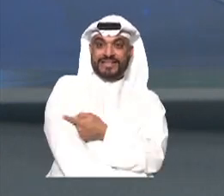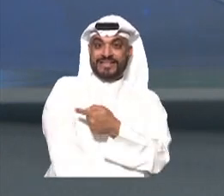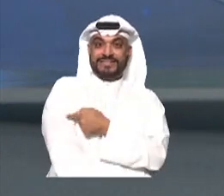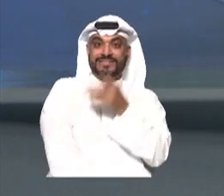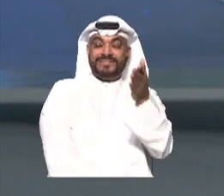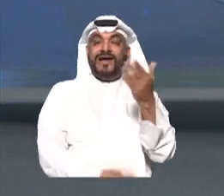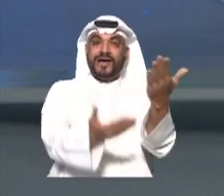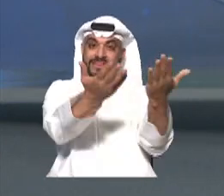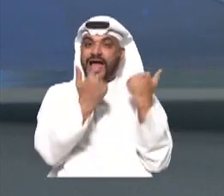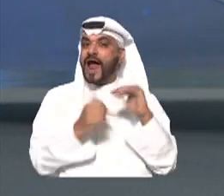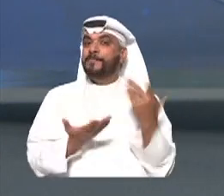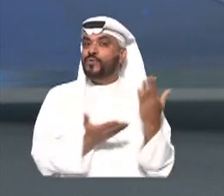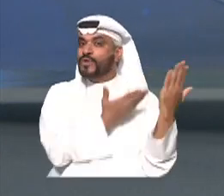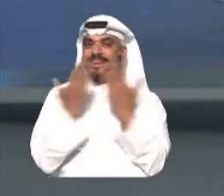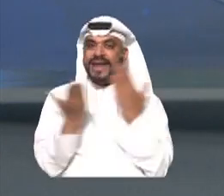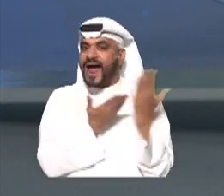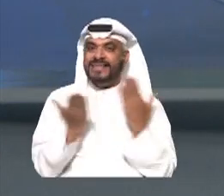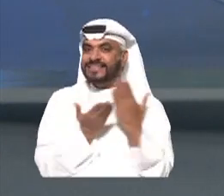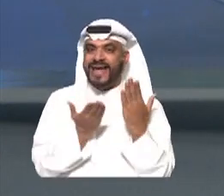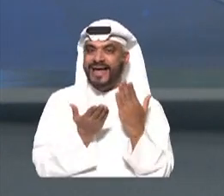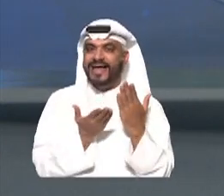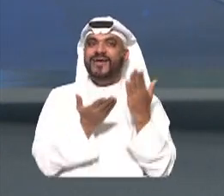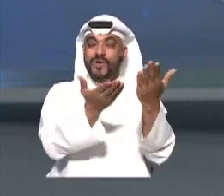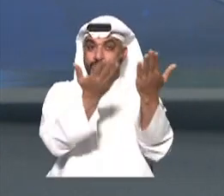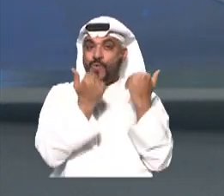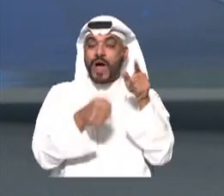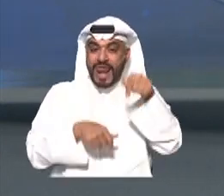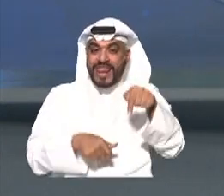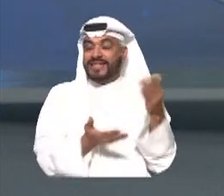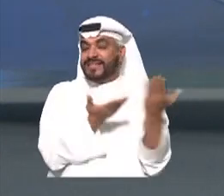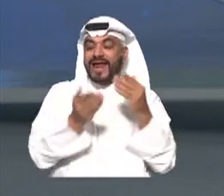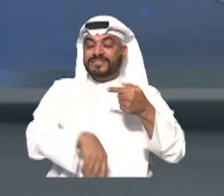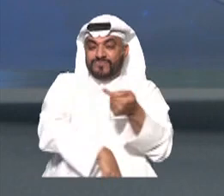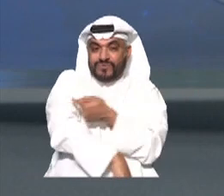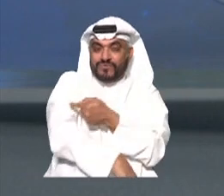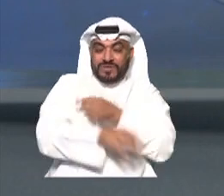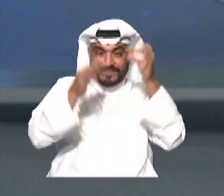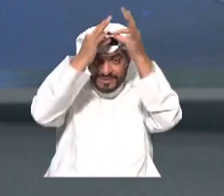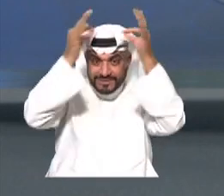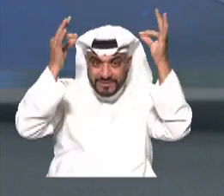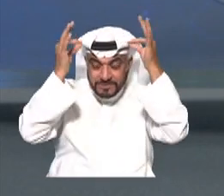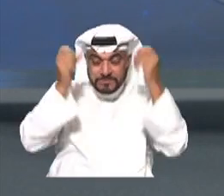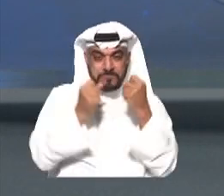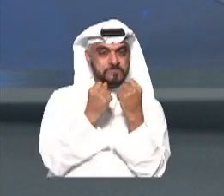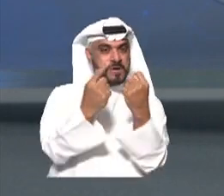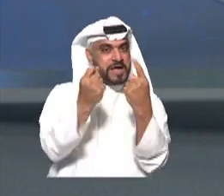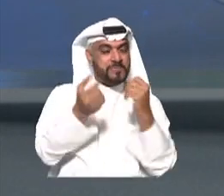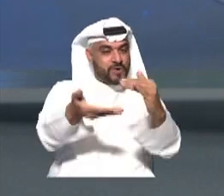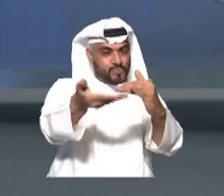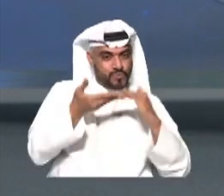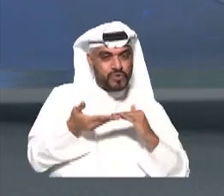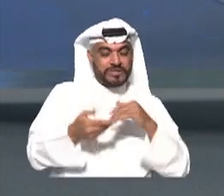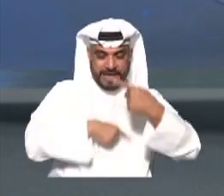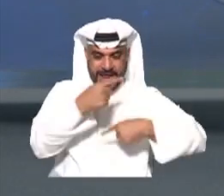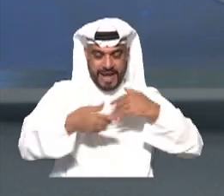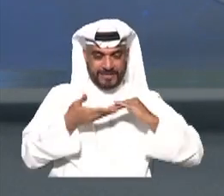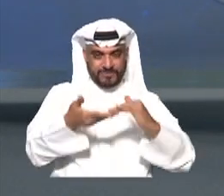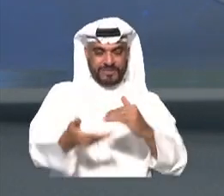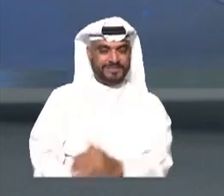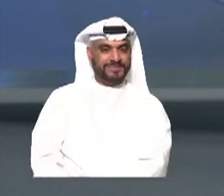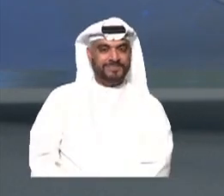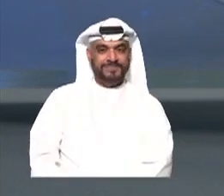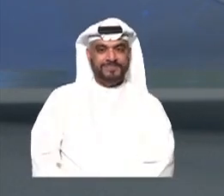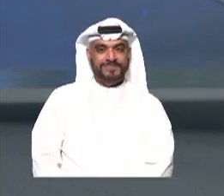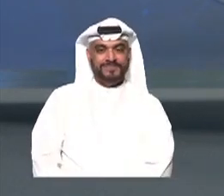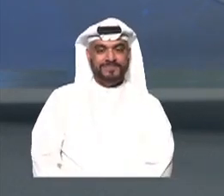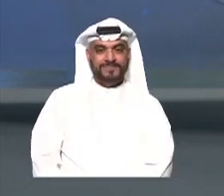العام المنصرم والتي انخرط فيها الطلبة بالعمل الميداني وأثبتوا جدارتهم في مواجهة جائحة